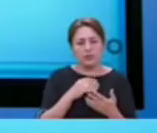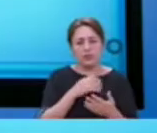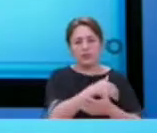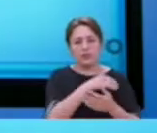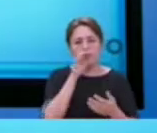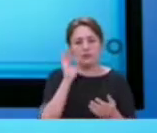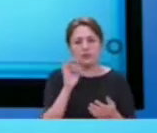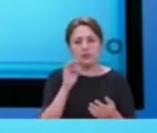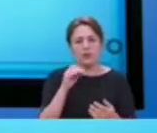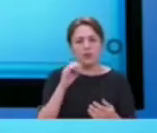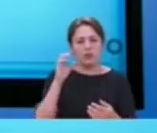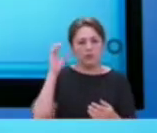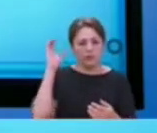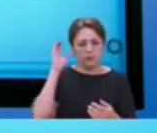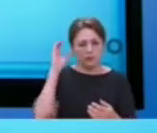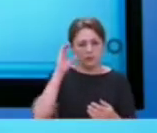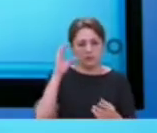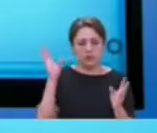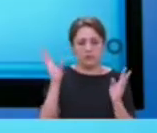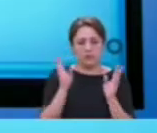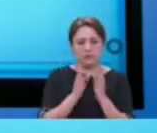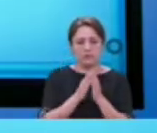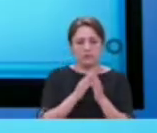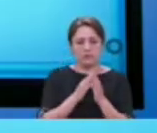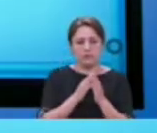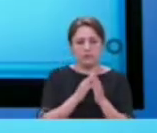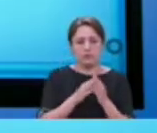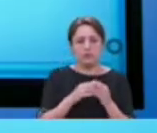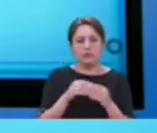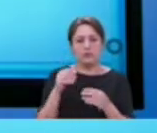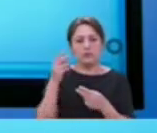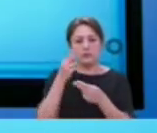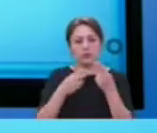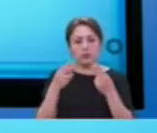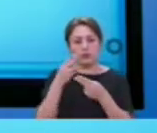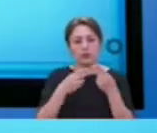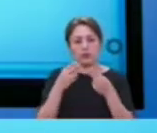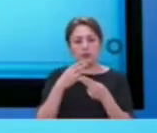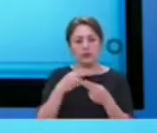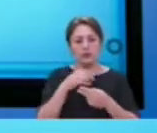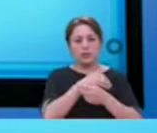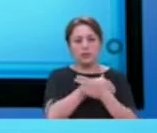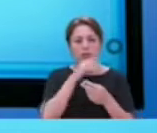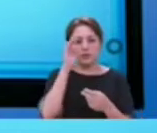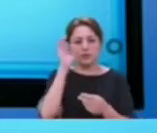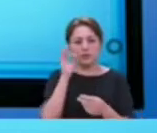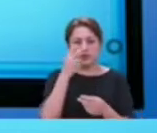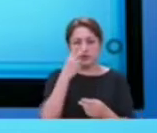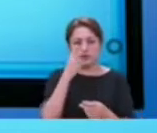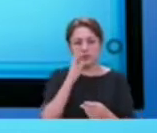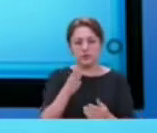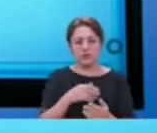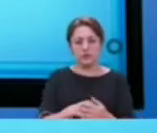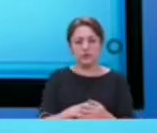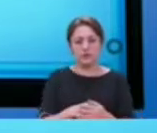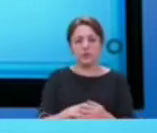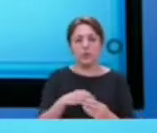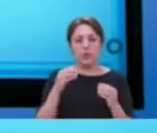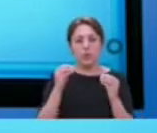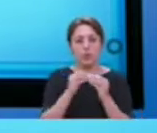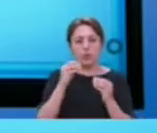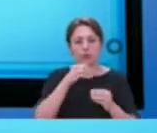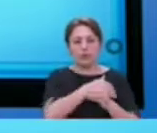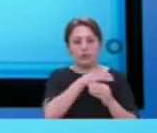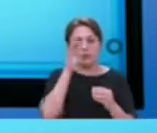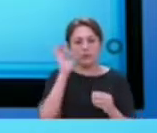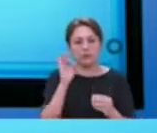ko'rsatyapti? Ko'k bilan bo'yalgan qismi, demak, haroratni ko'rsatadi. Bu 10 gradus ekan.